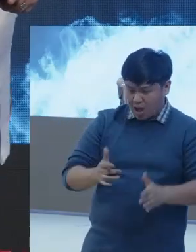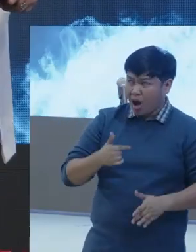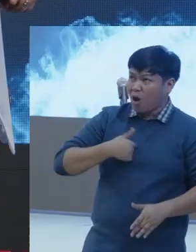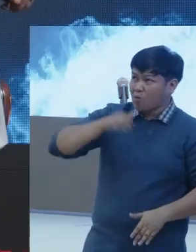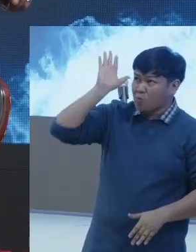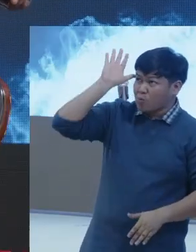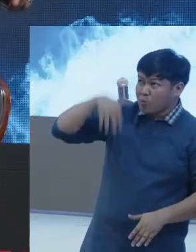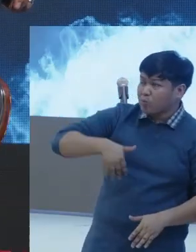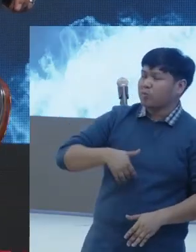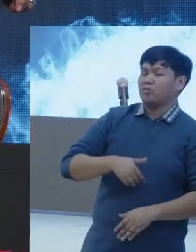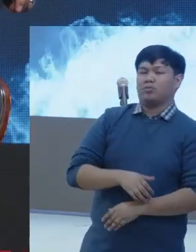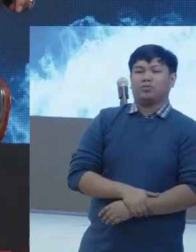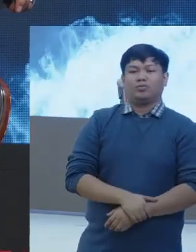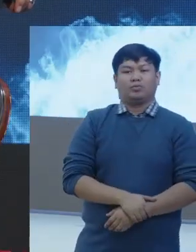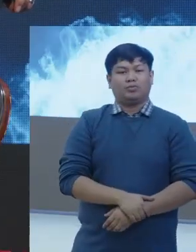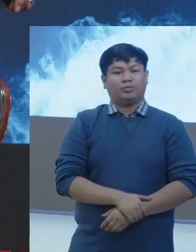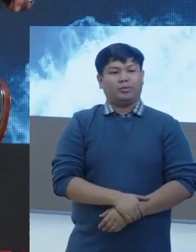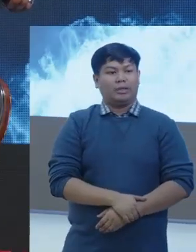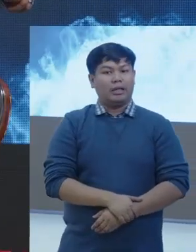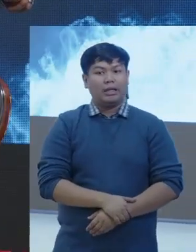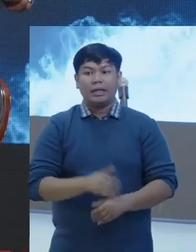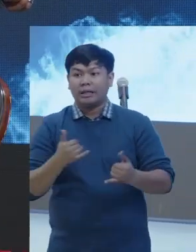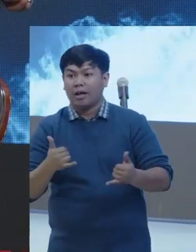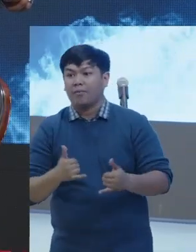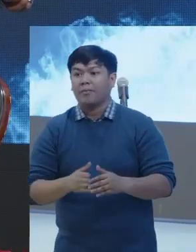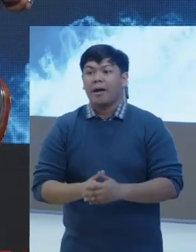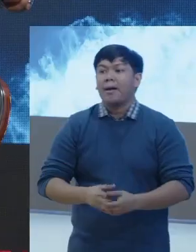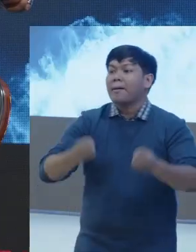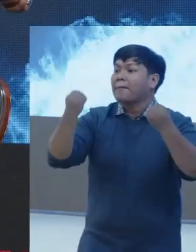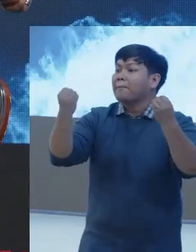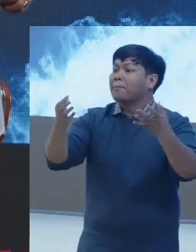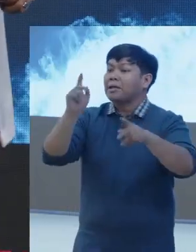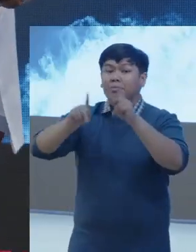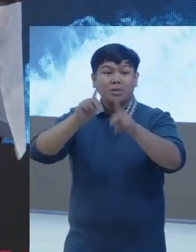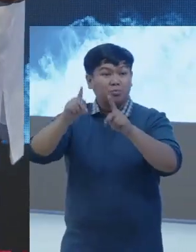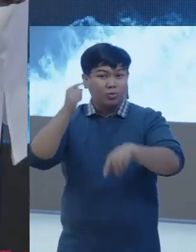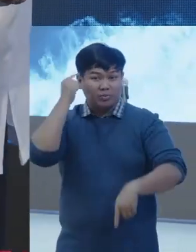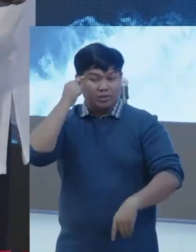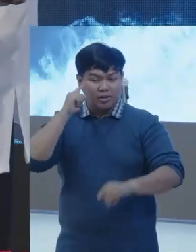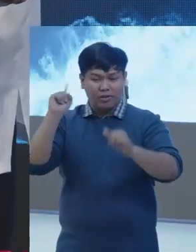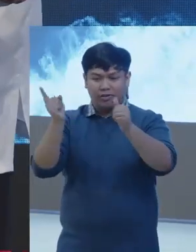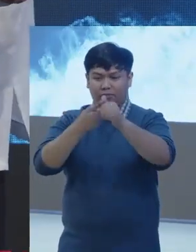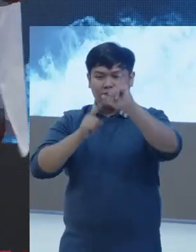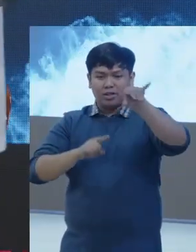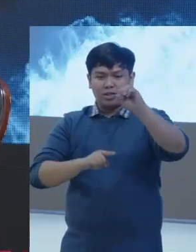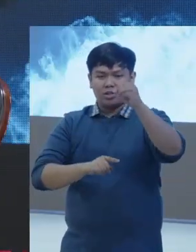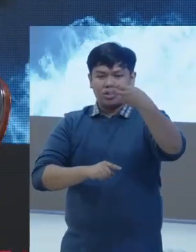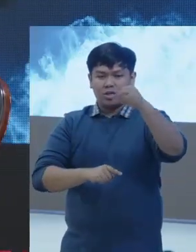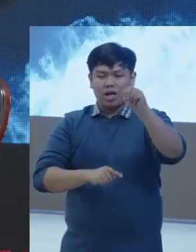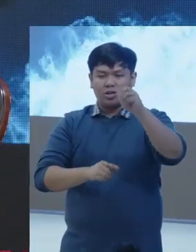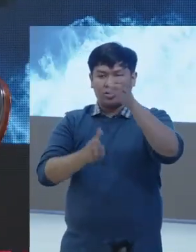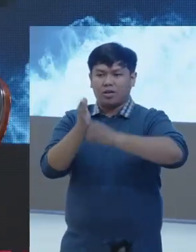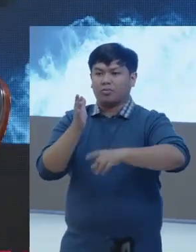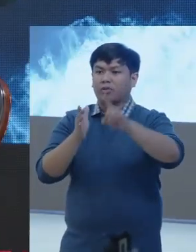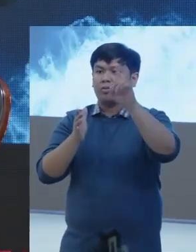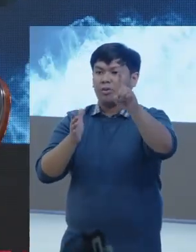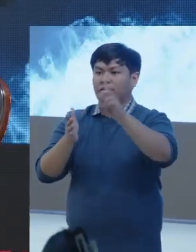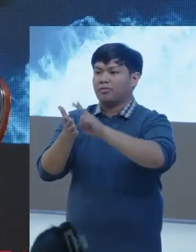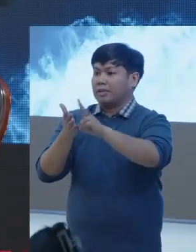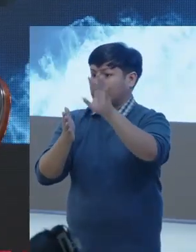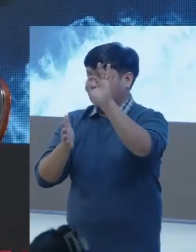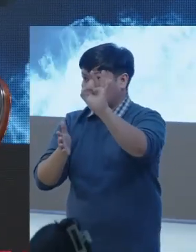po sinasabi ng 1 John 1:9. Memoryado ng marami sa atin yan dahil ginagamit natin na escape